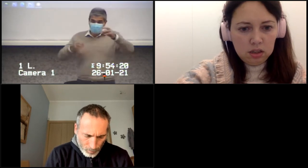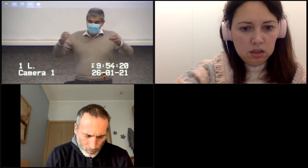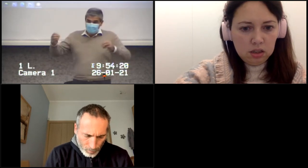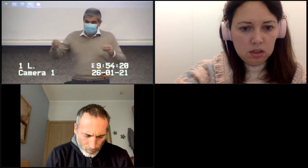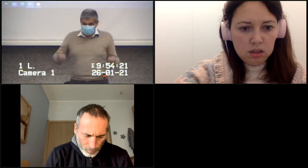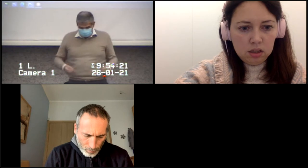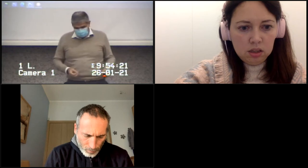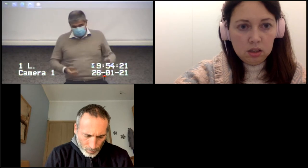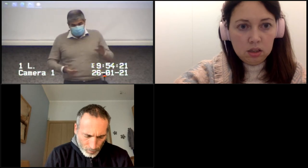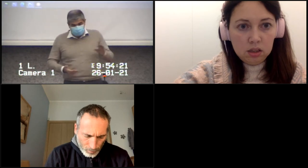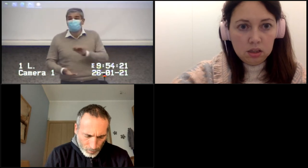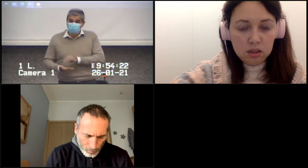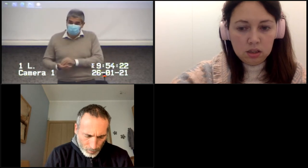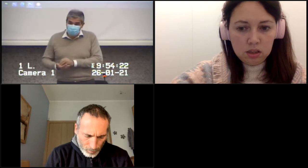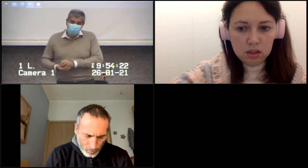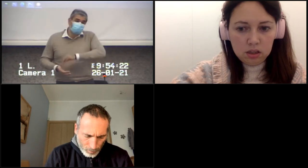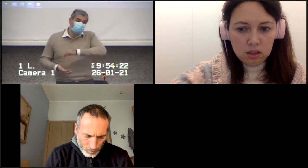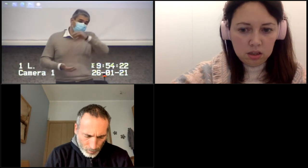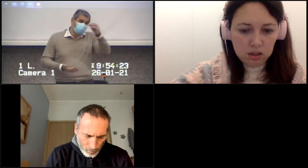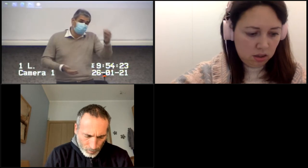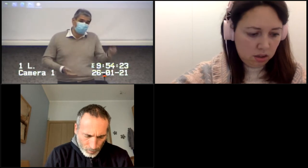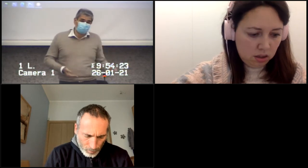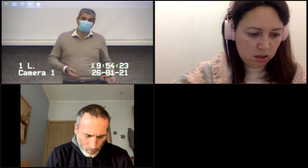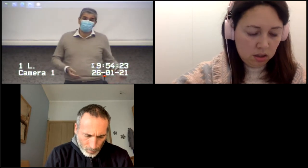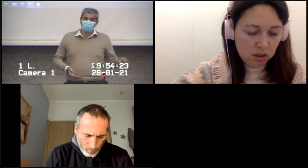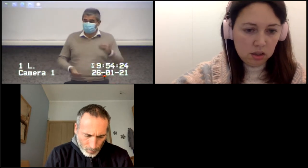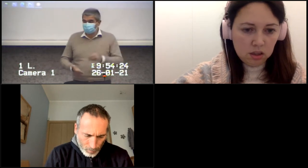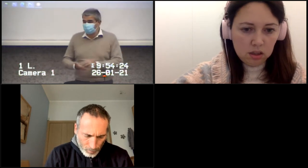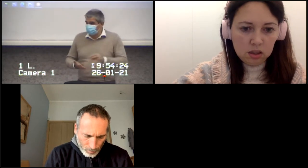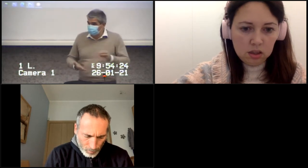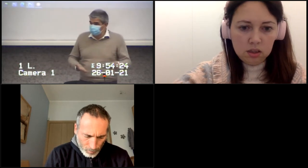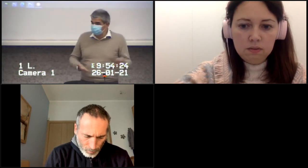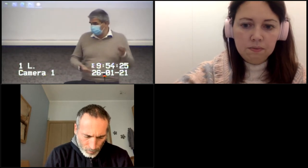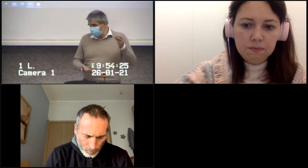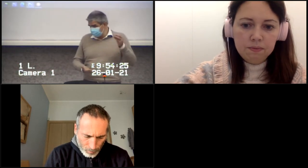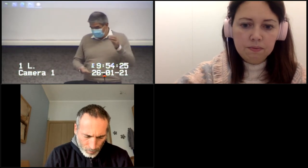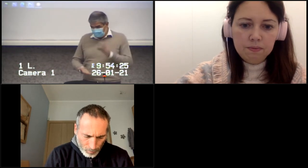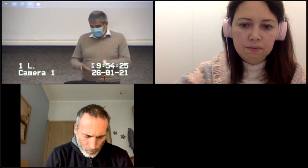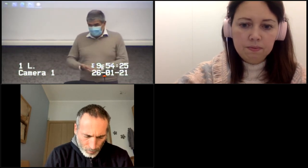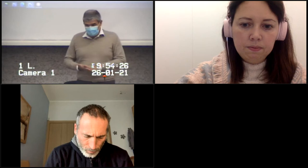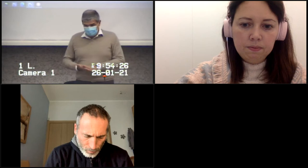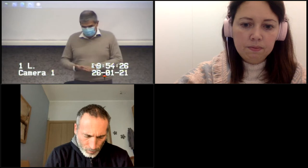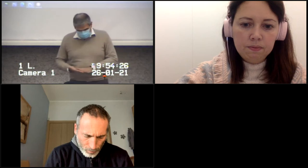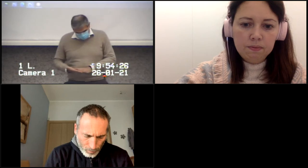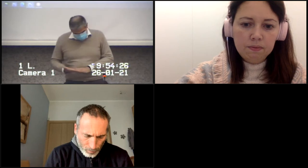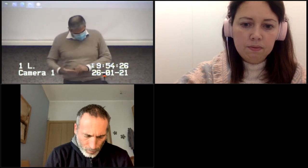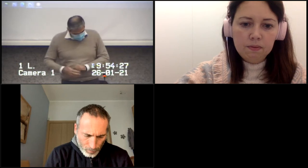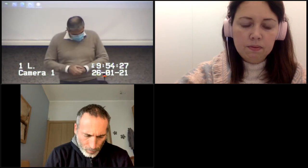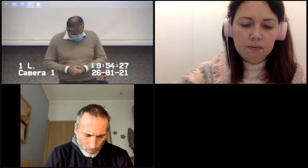riorganizzazione degli assetti, di contabilizzazione, perché nel frattempo con una delibera di giunta del